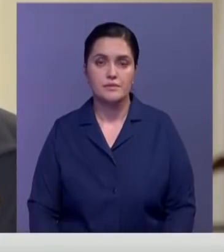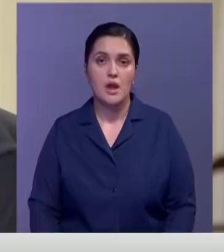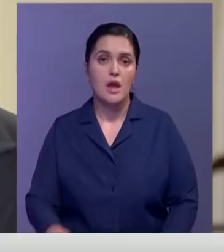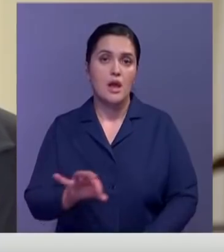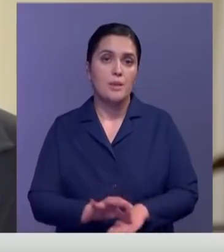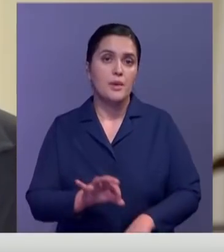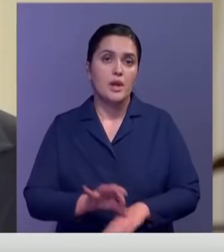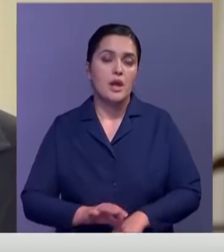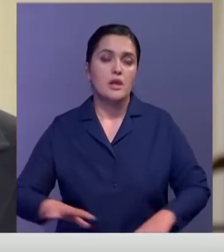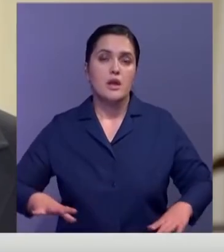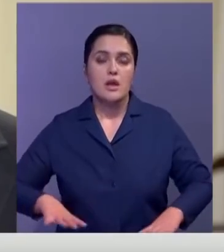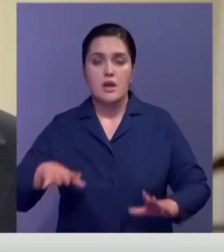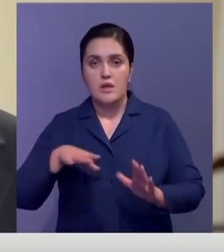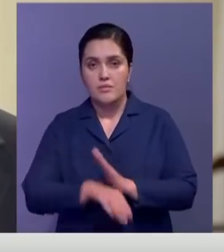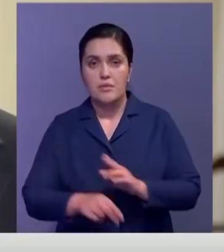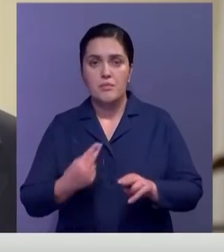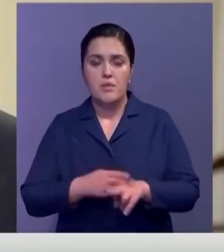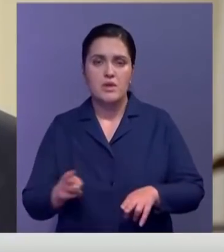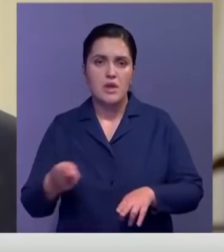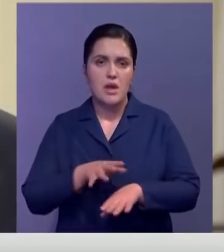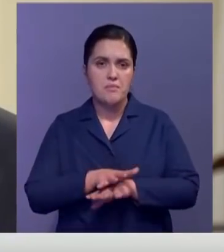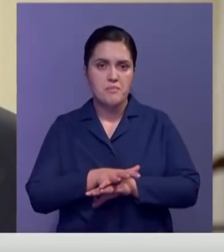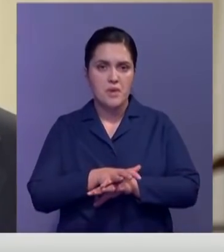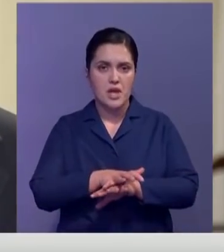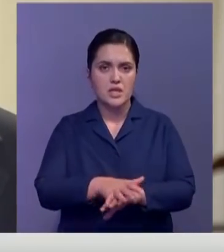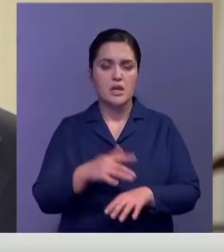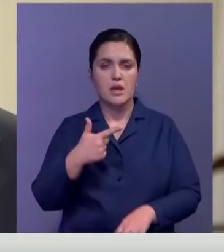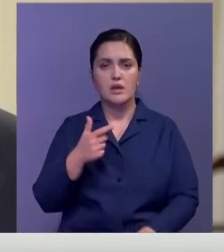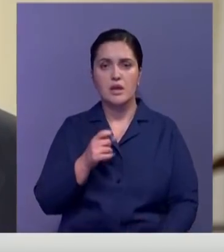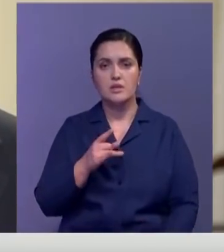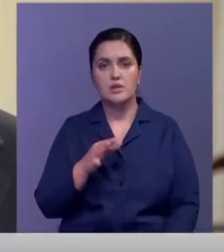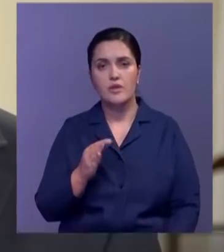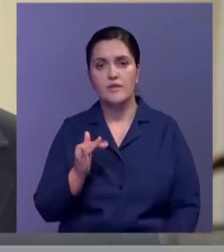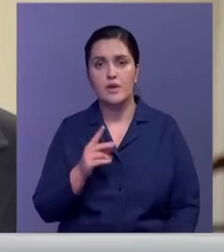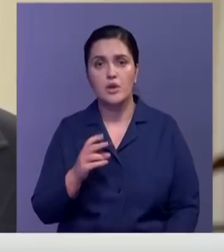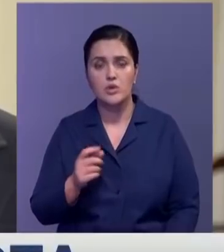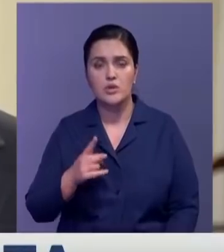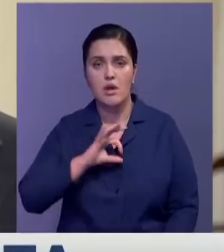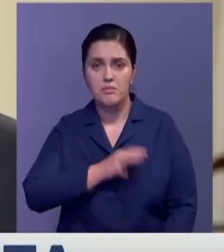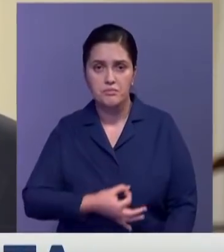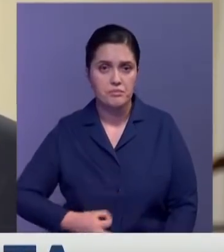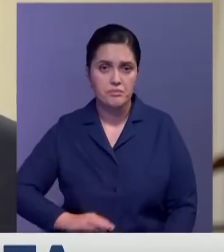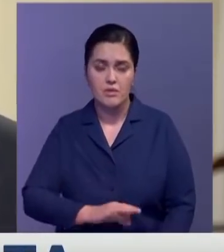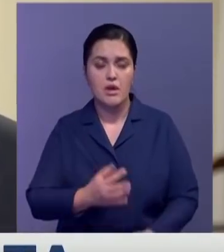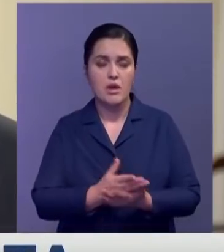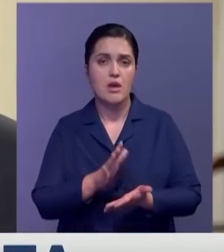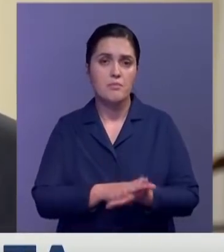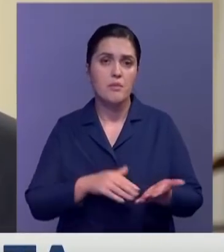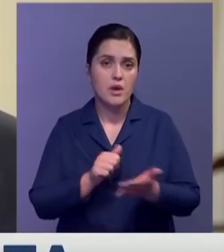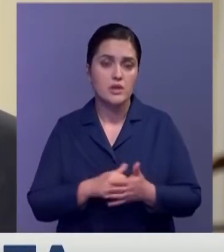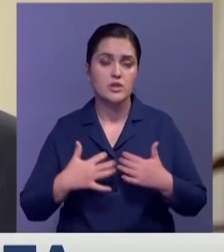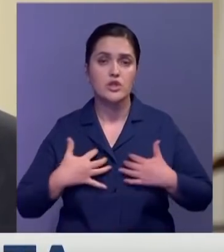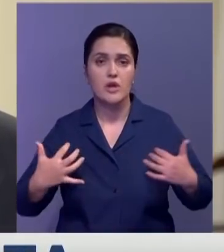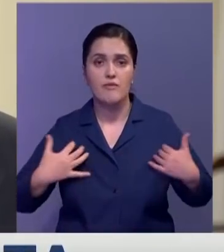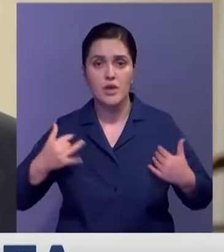Болезнь лошадей относится к паразитарным заболеваниям. Гастрофилез сначала поражает пищеварительные органы животных, а затем